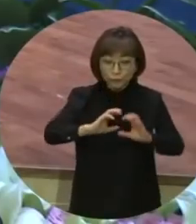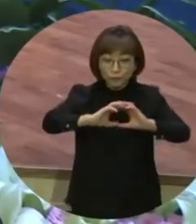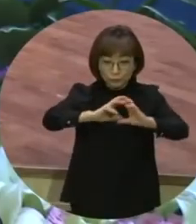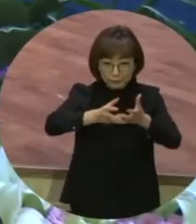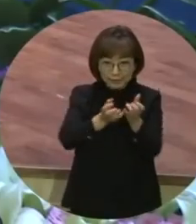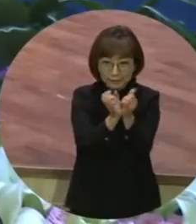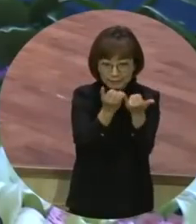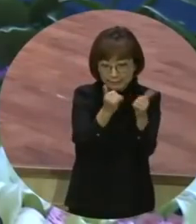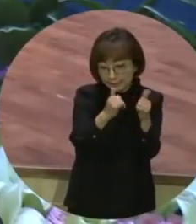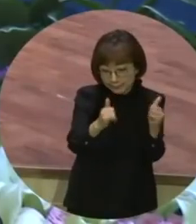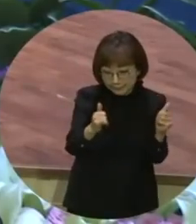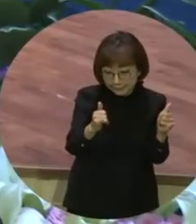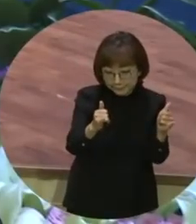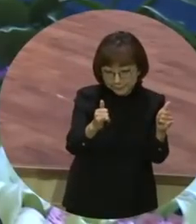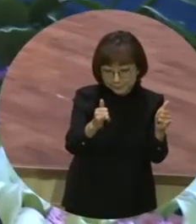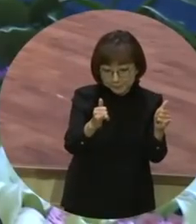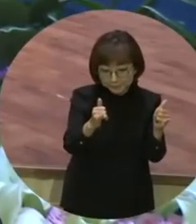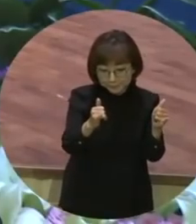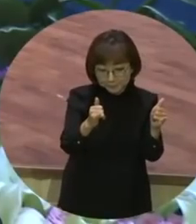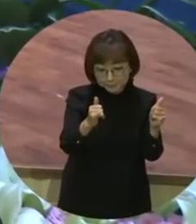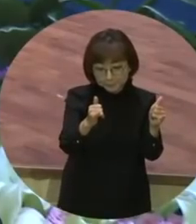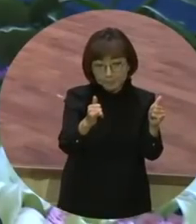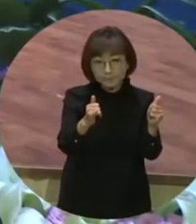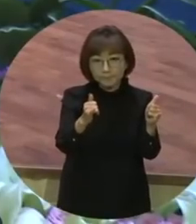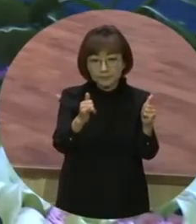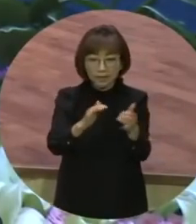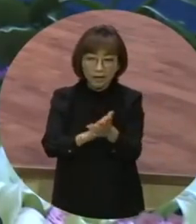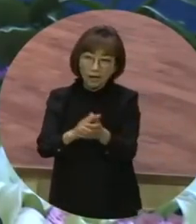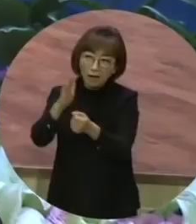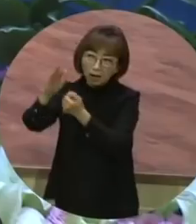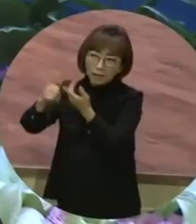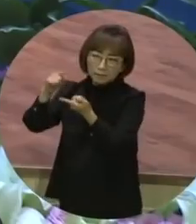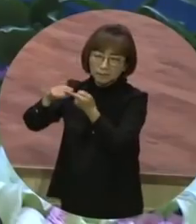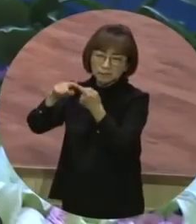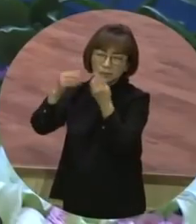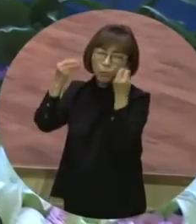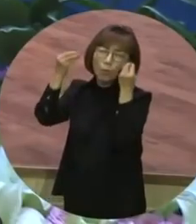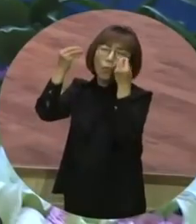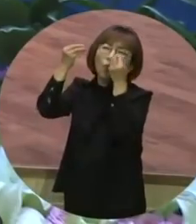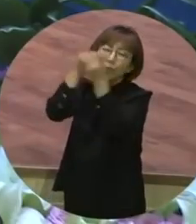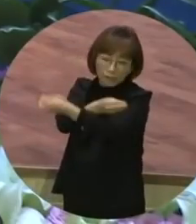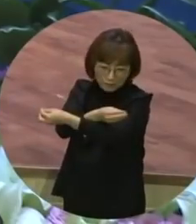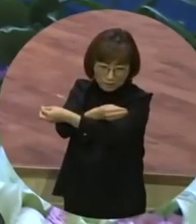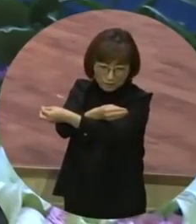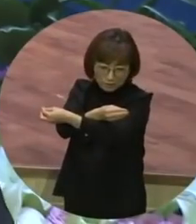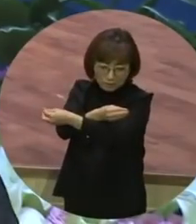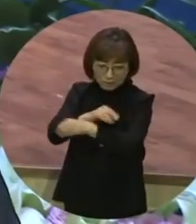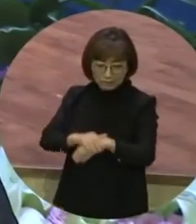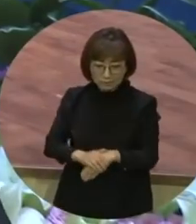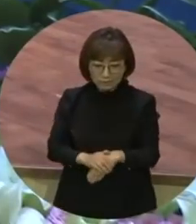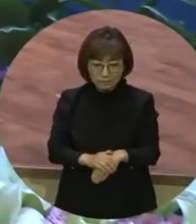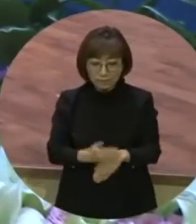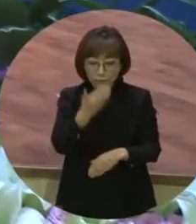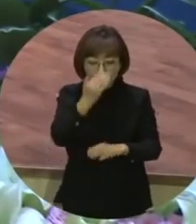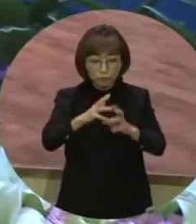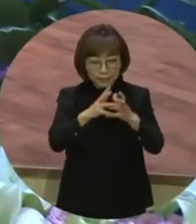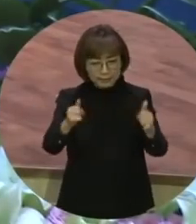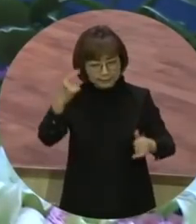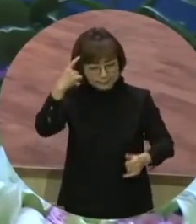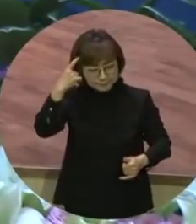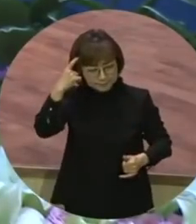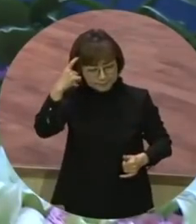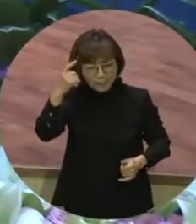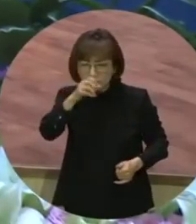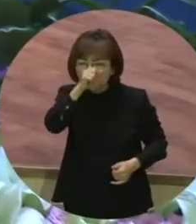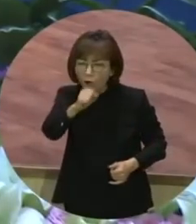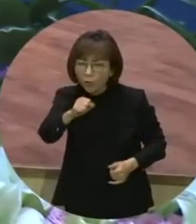유대인들이 하나님의 시선을 지극히 오해를 하고 있다는 것입니다. 유대인들이 생각하는 선은 율법